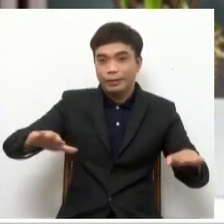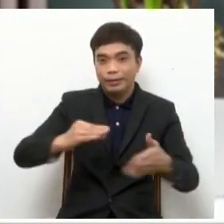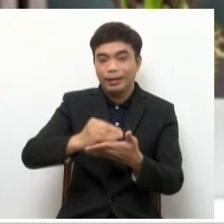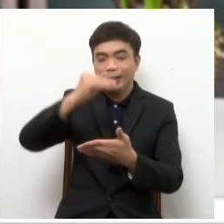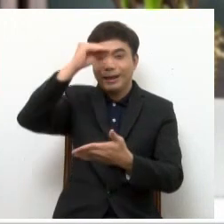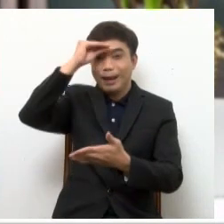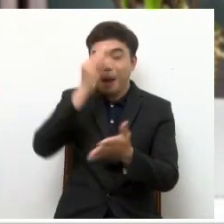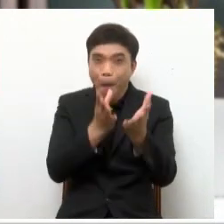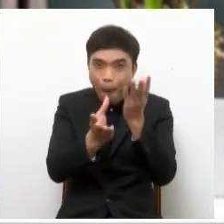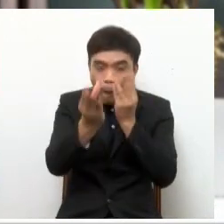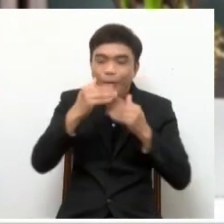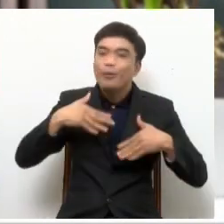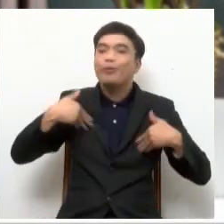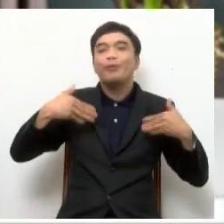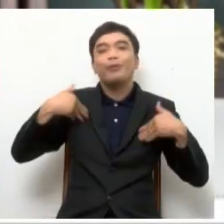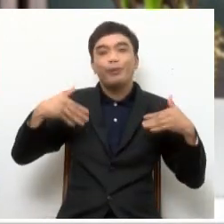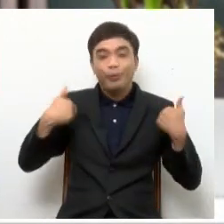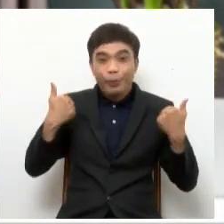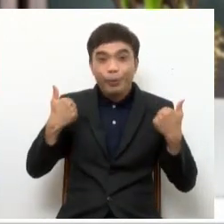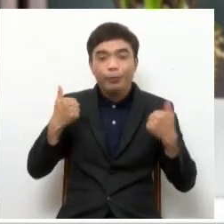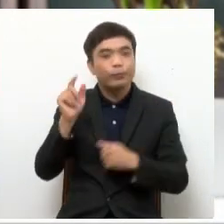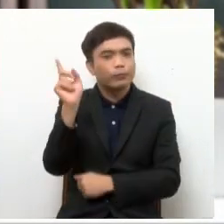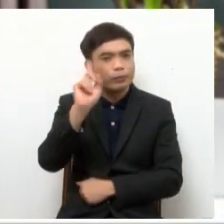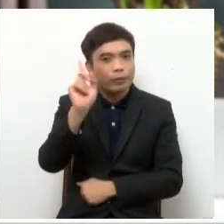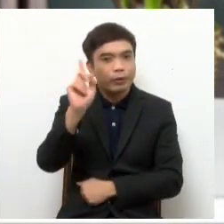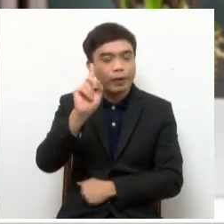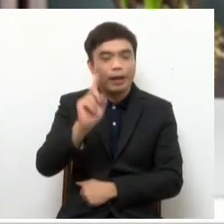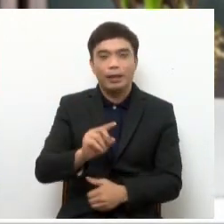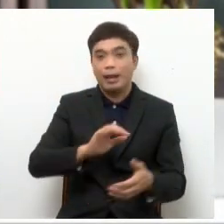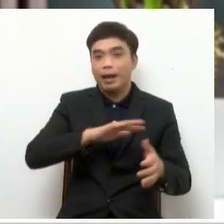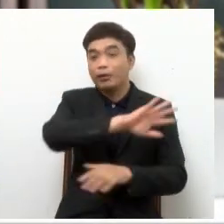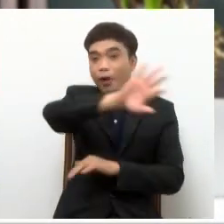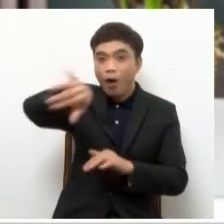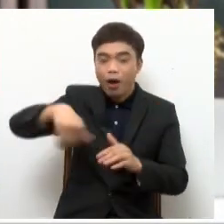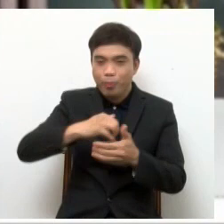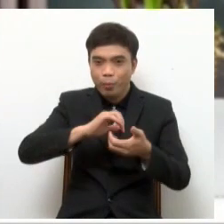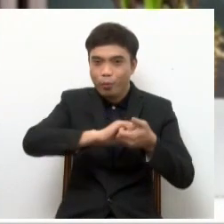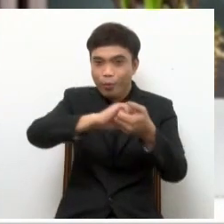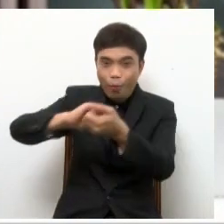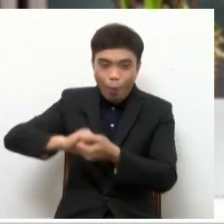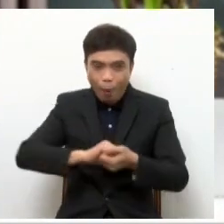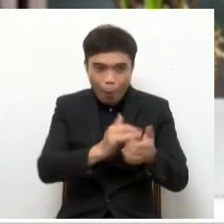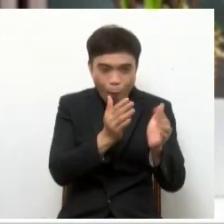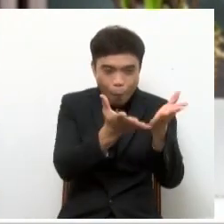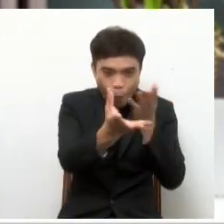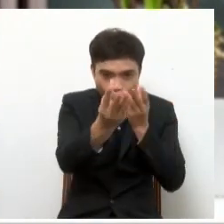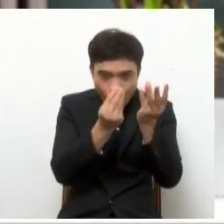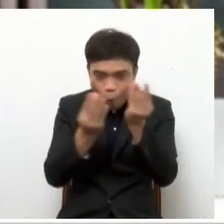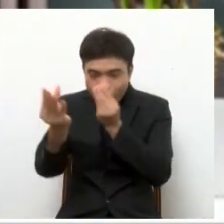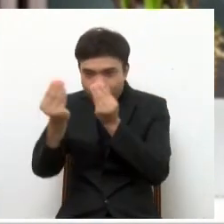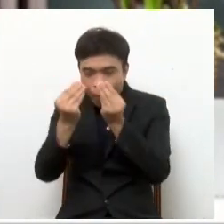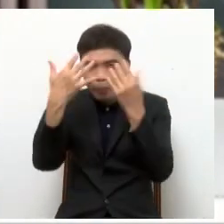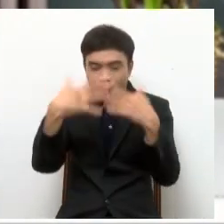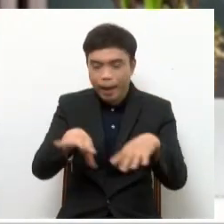การเรียนรู้ผ่านเครือข่ายที่เข้มแข็งนั่นคือการบูรณาการแหล่งเรียนรู้ใกล้สถานศึกษาแล้วนำมาจัดการเรียนการ